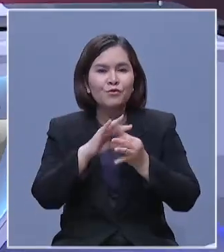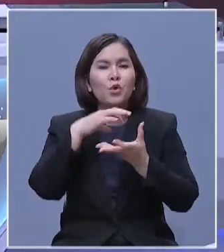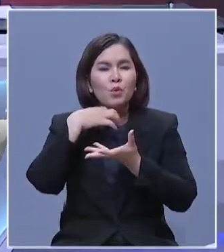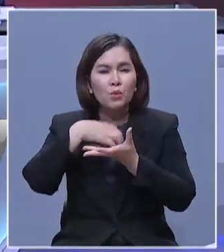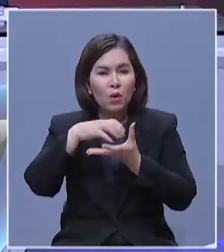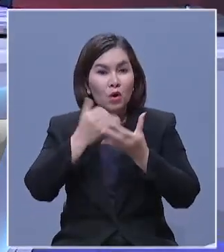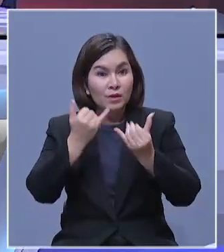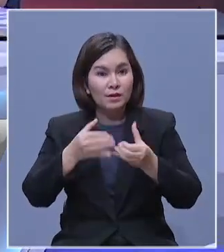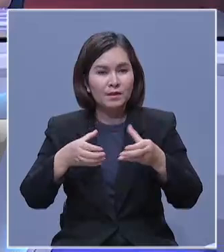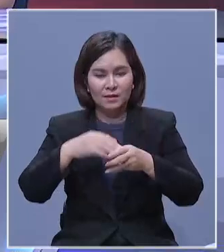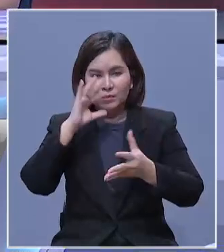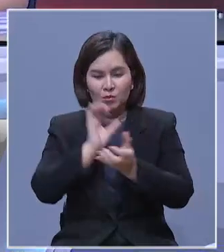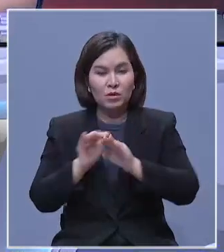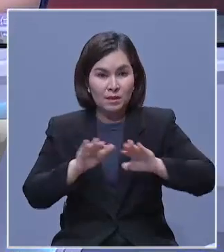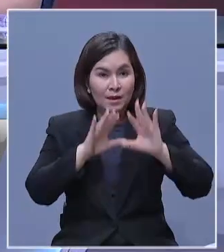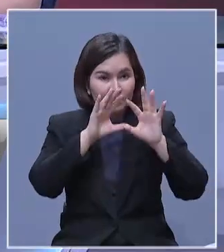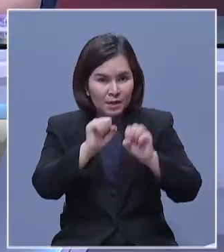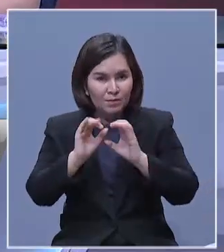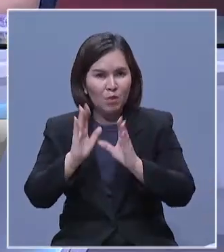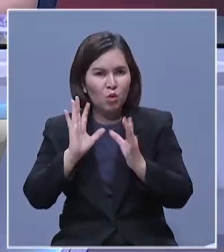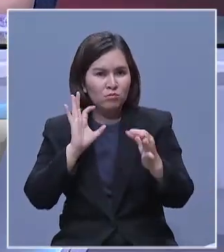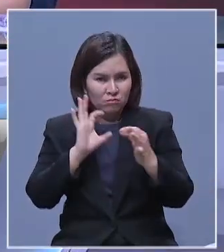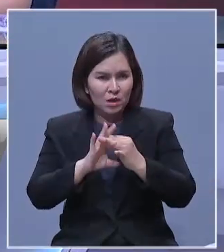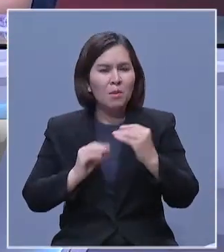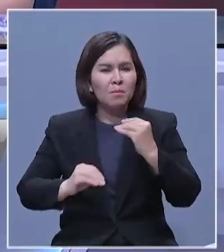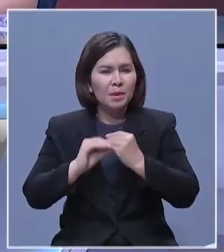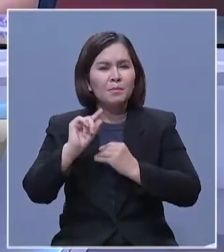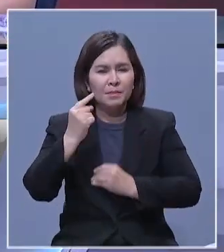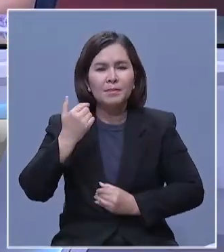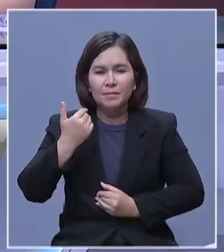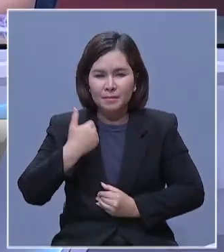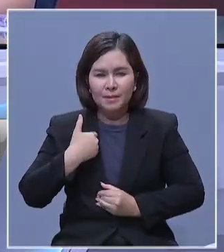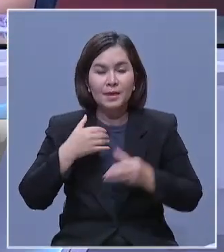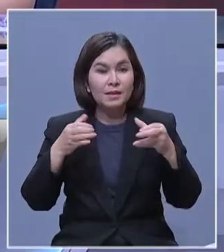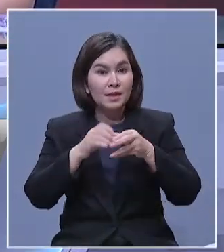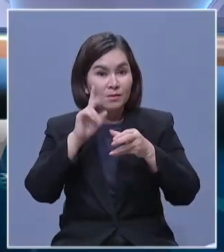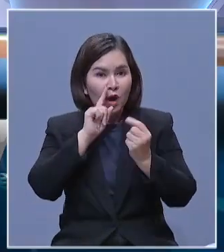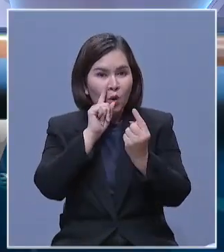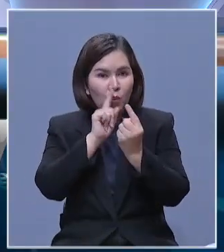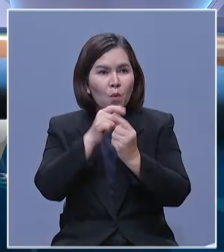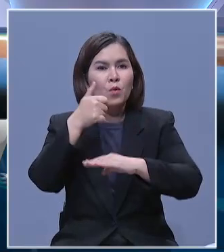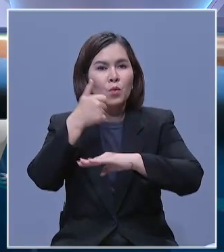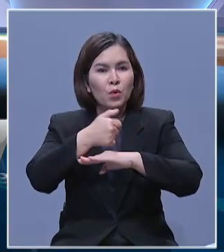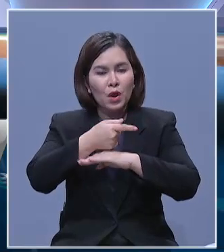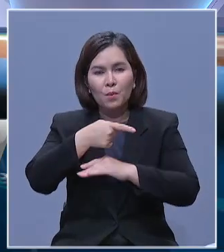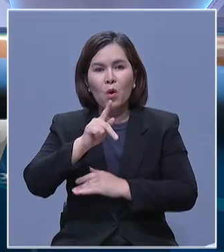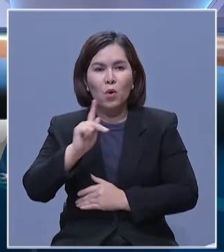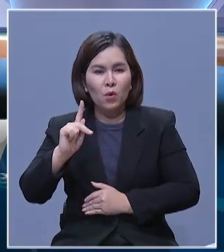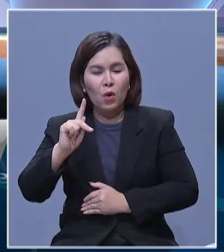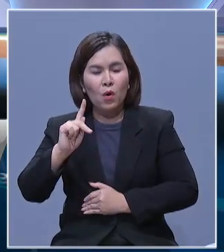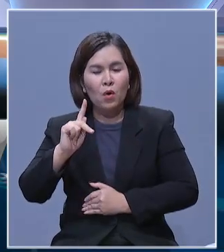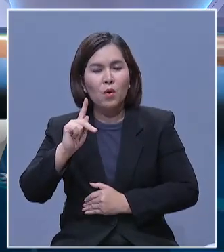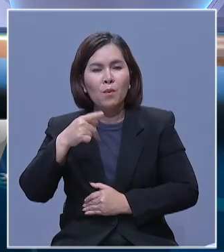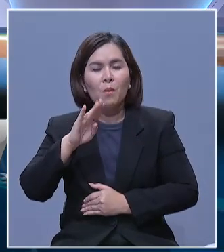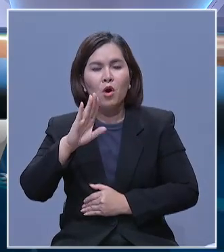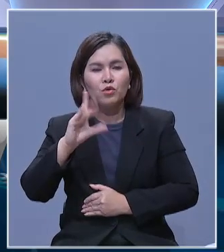ทางตำรวจเตรียมออกหมายจับบุคคลที่เกี่ยวข้องกับคดีนี้เพิ่มเติมนักข่าวไปเจอกับผู้การนครบาน6กก็พยายามสอบถาม